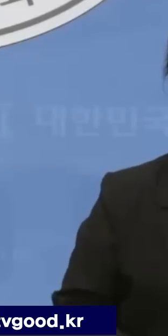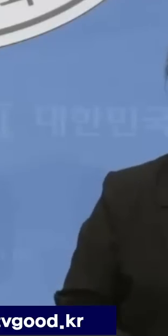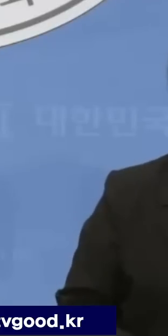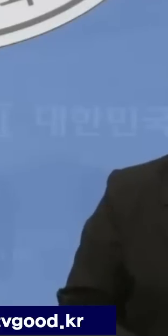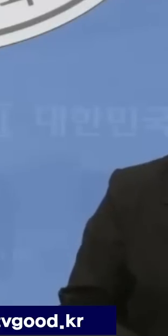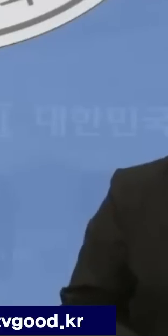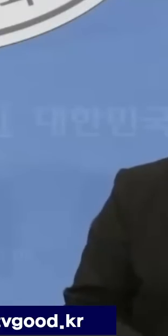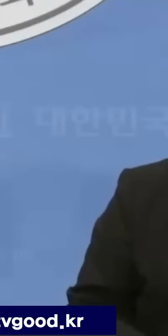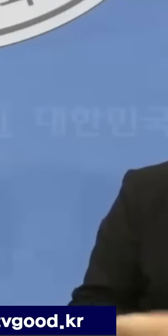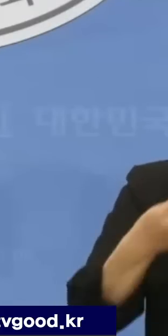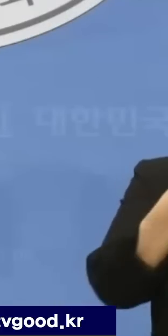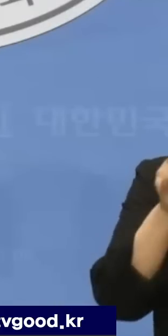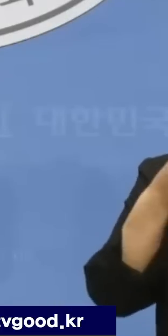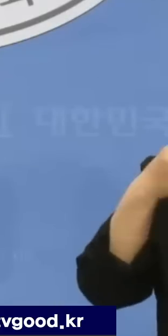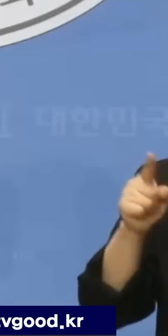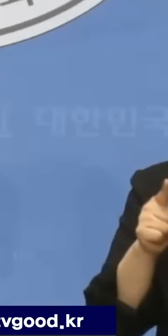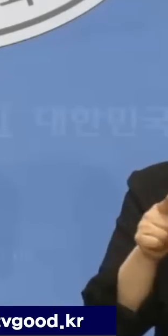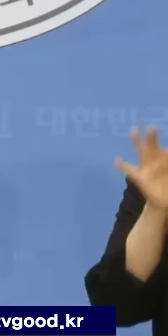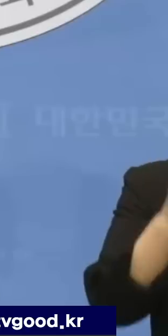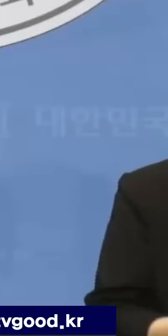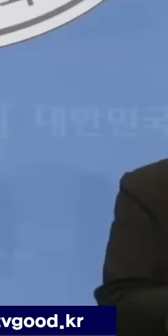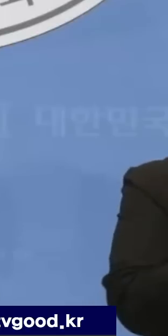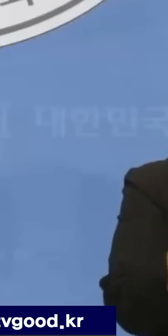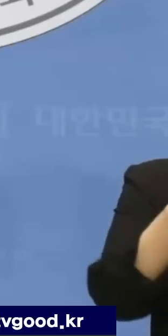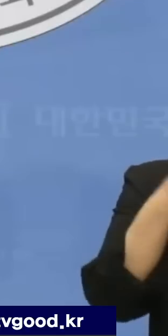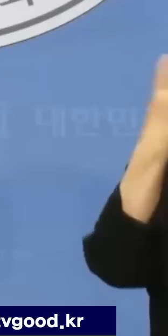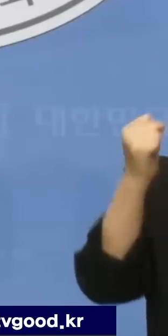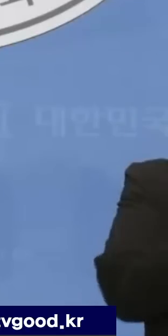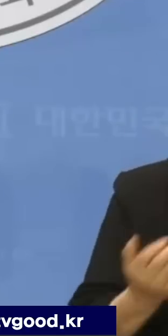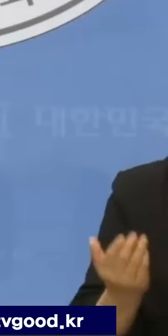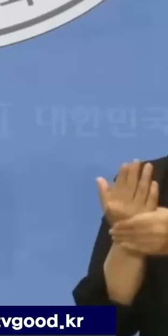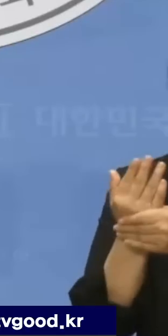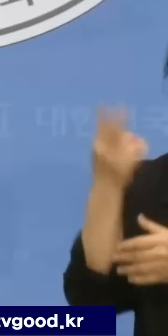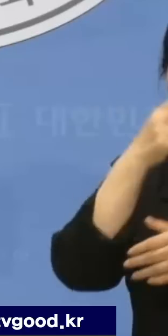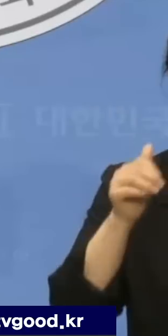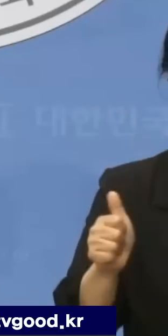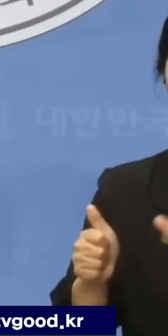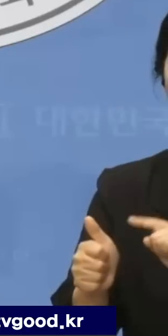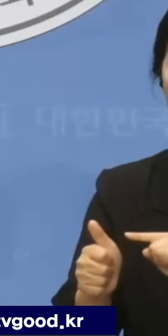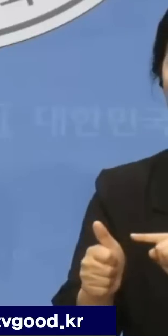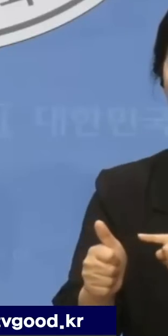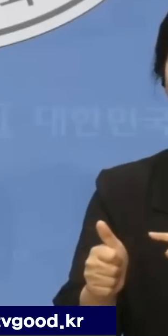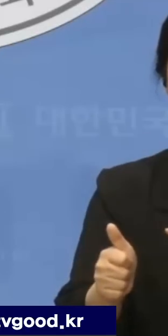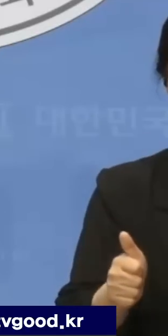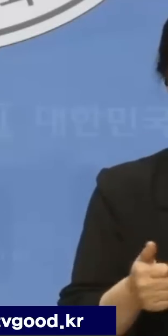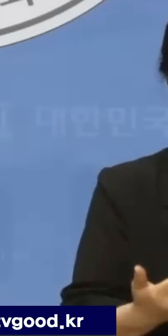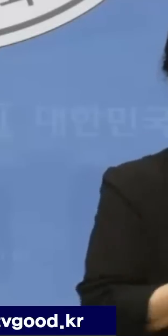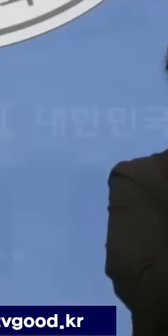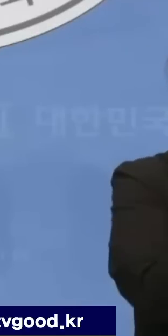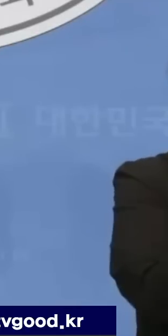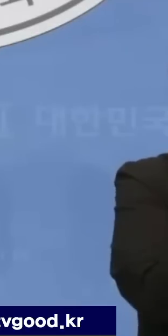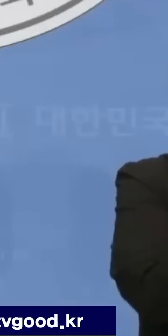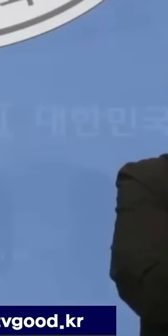테너 테라 누나 폭력 사태를 수사했던 검사가 테라 측 피의자에 변호를 맡은